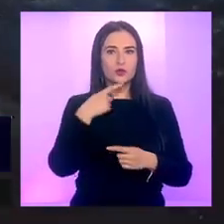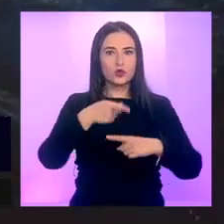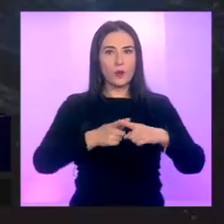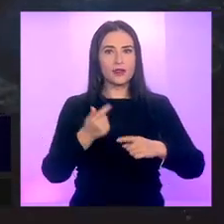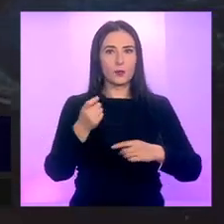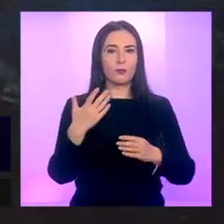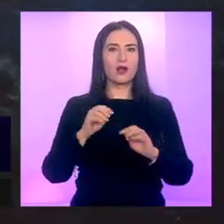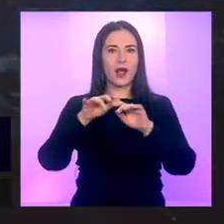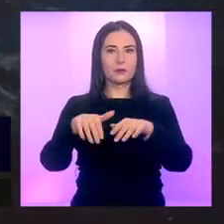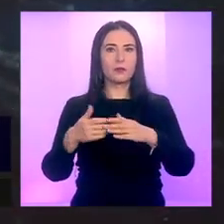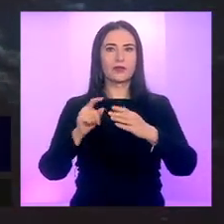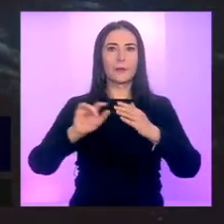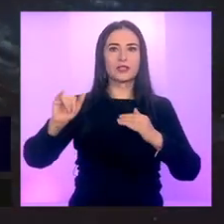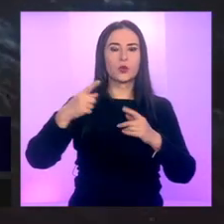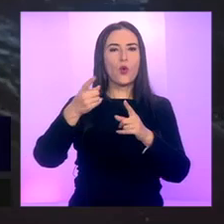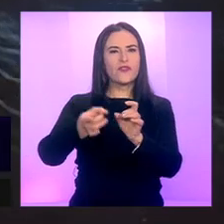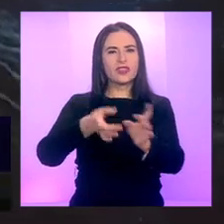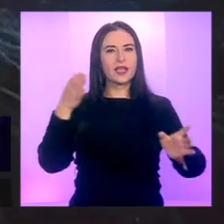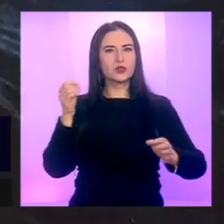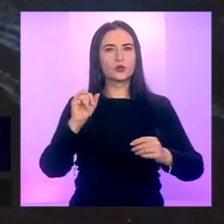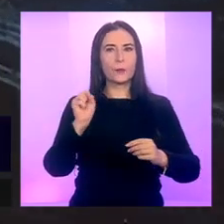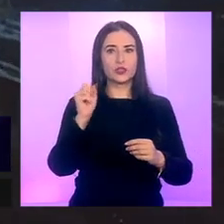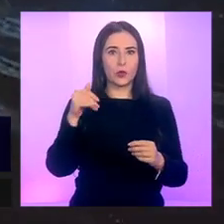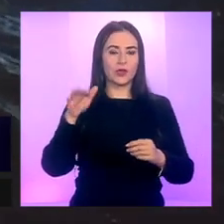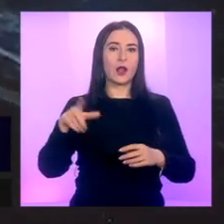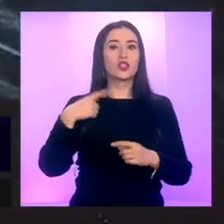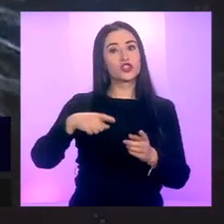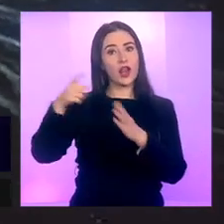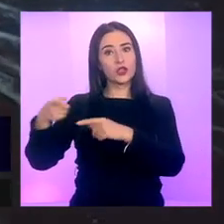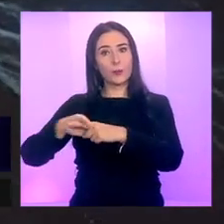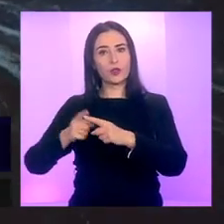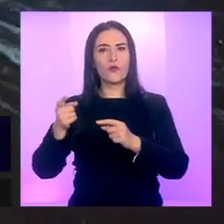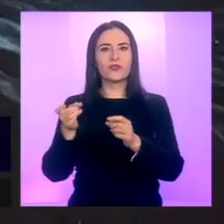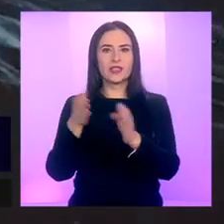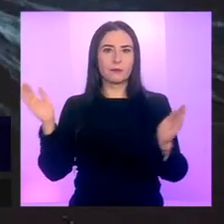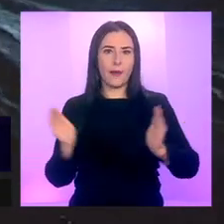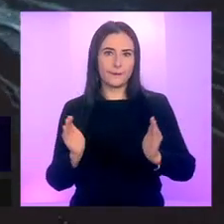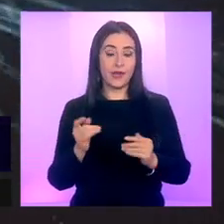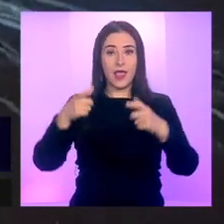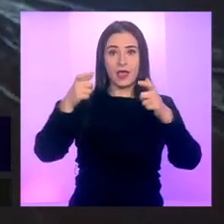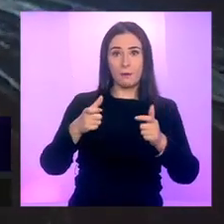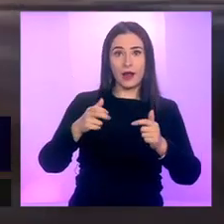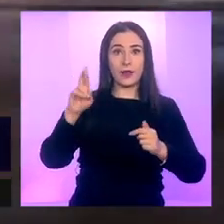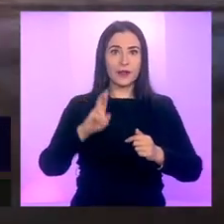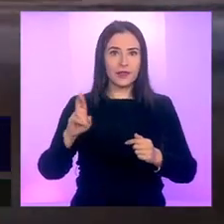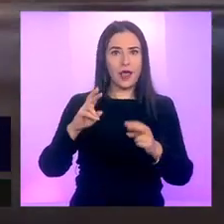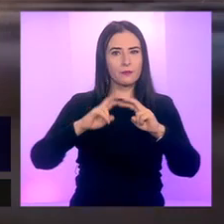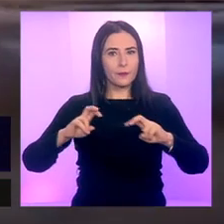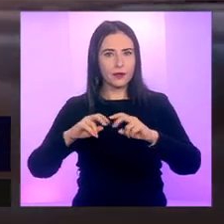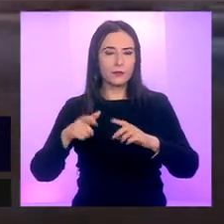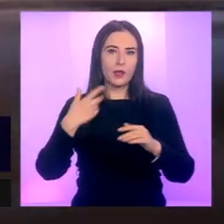atomii de gaz se deplasau cu o viteză supersonică, iar cealaltă jumătate cu o viteză mai mică. Echipa a repetat experimentul de numai puțin